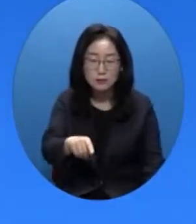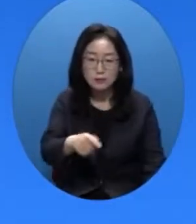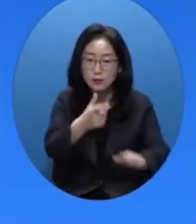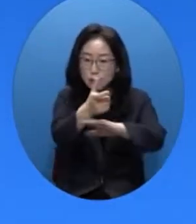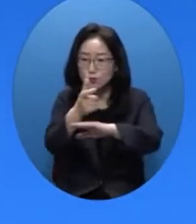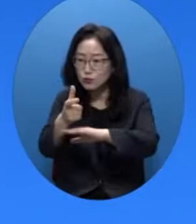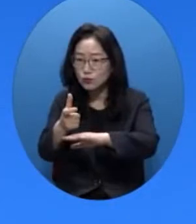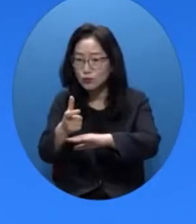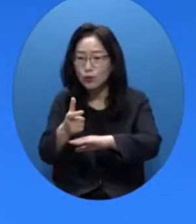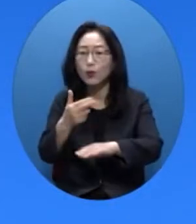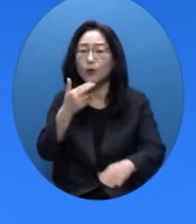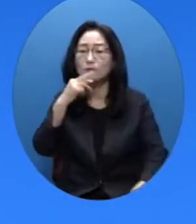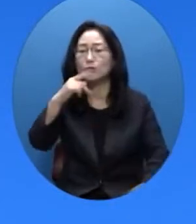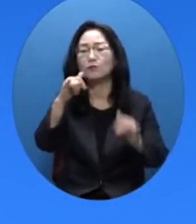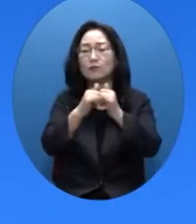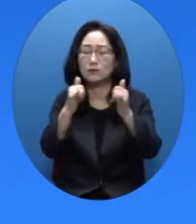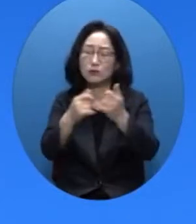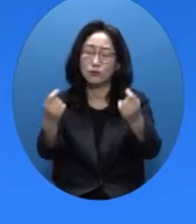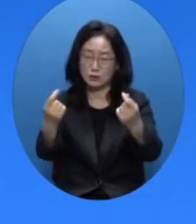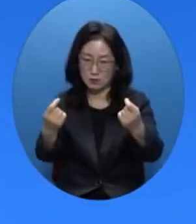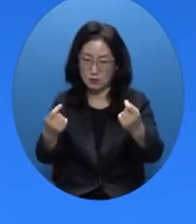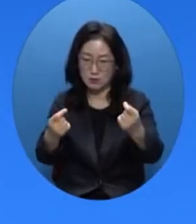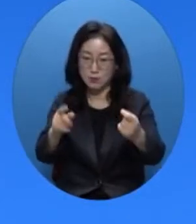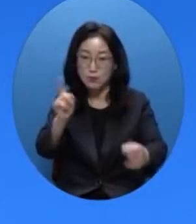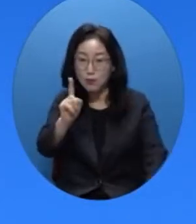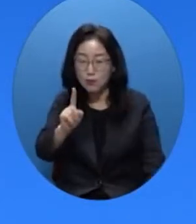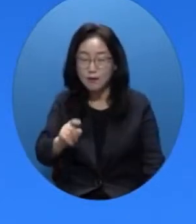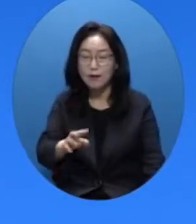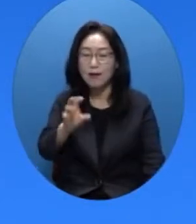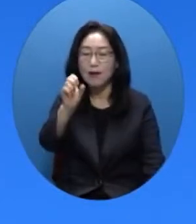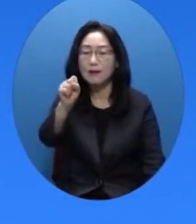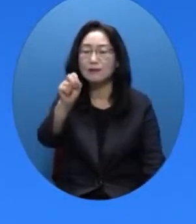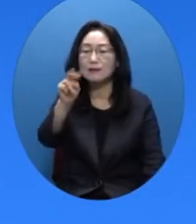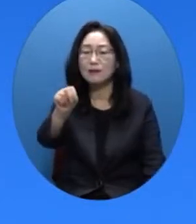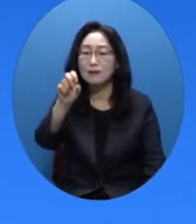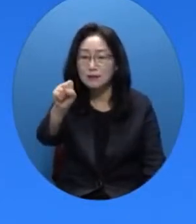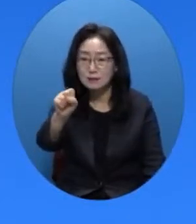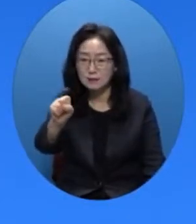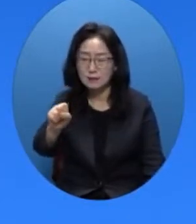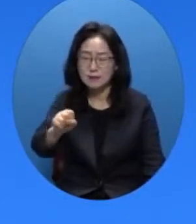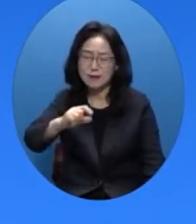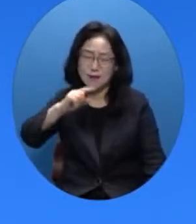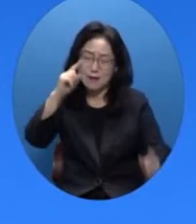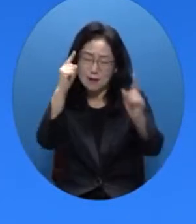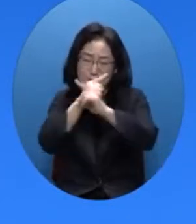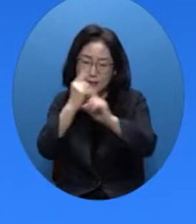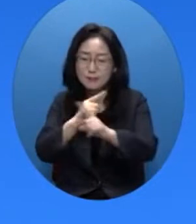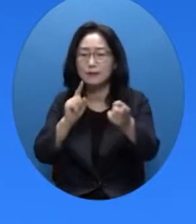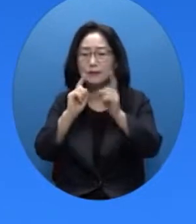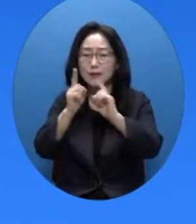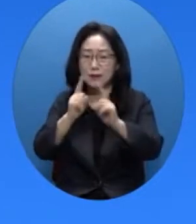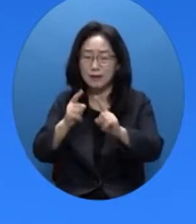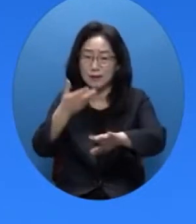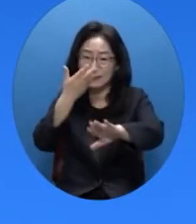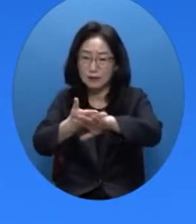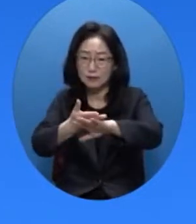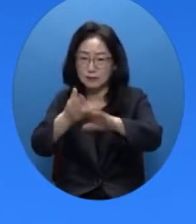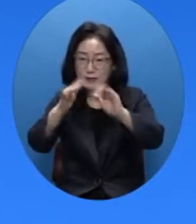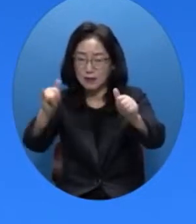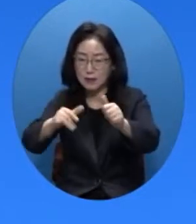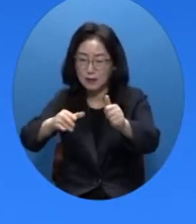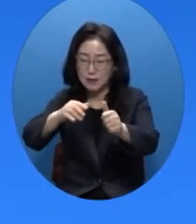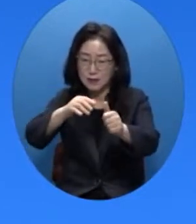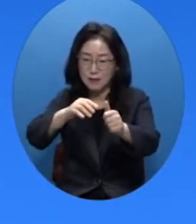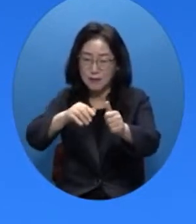있습니다 sns 온 갖 악한 말이 남을 파기하고